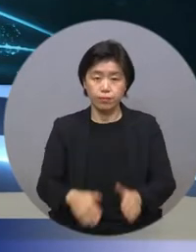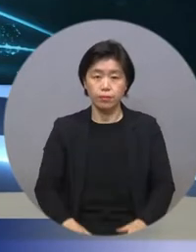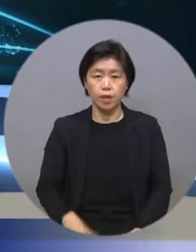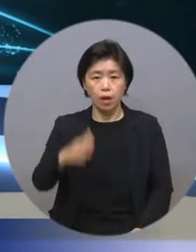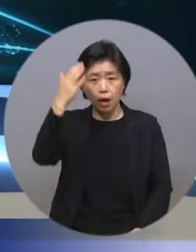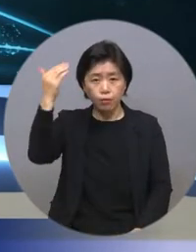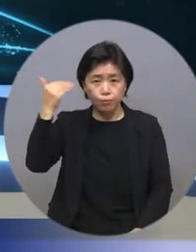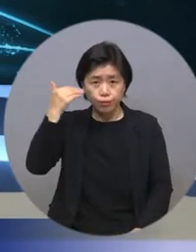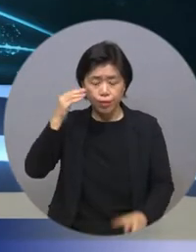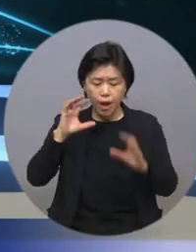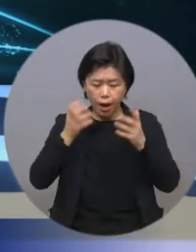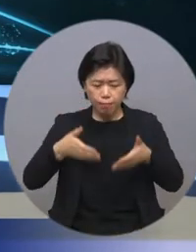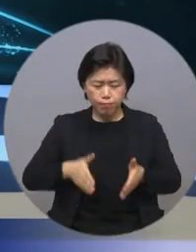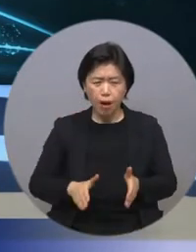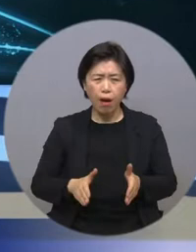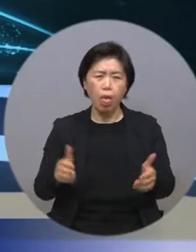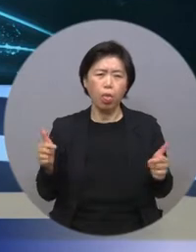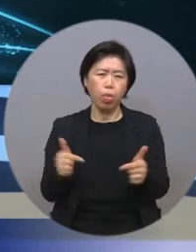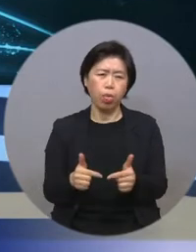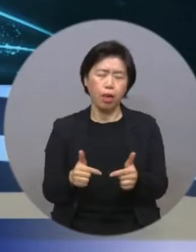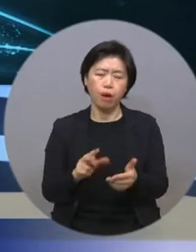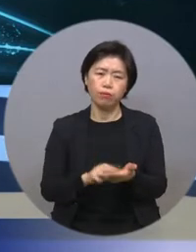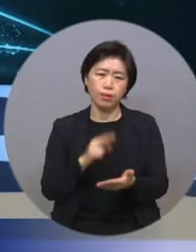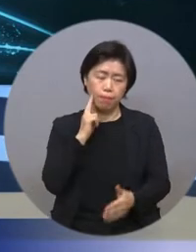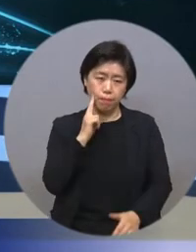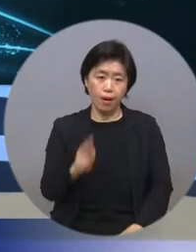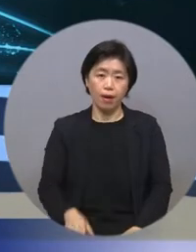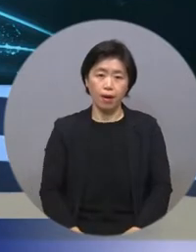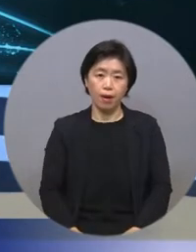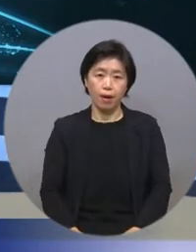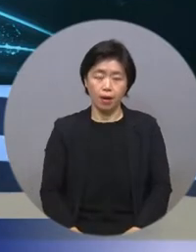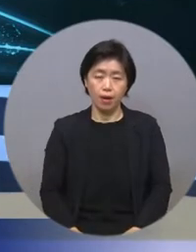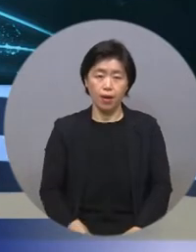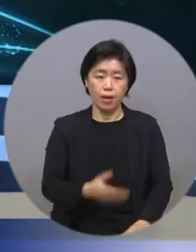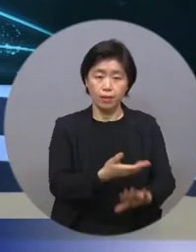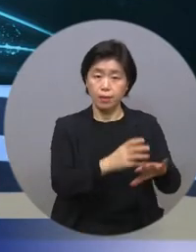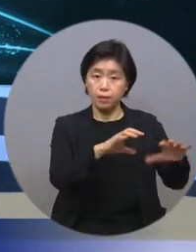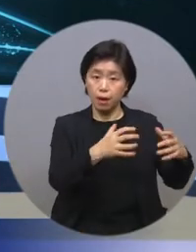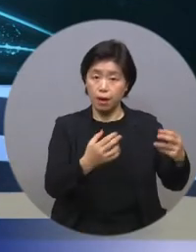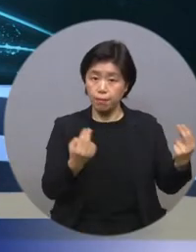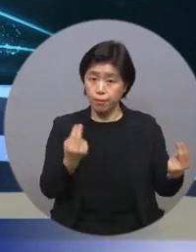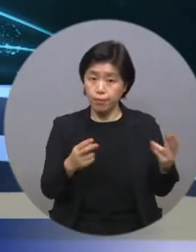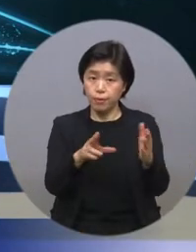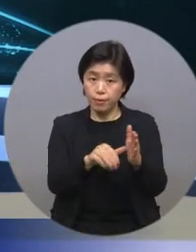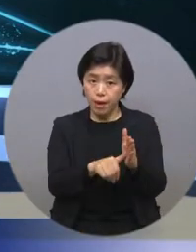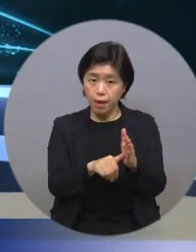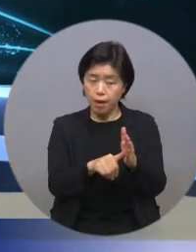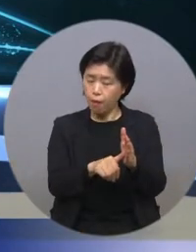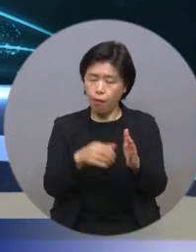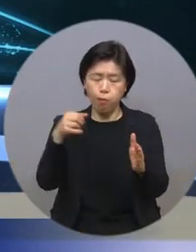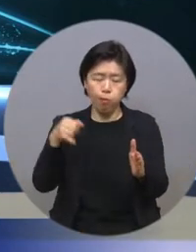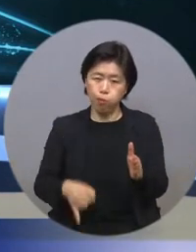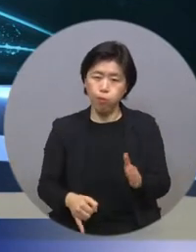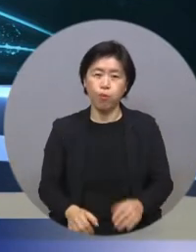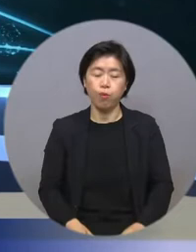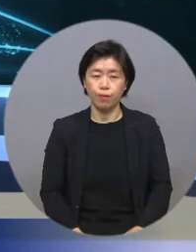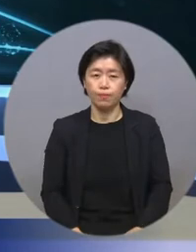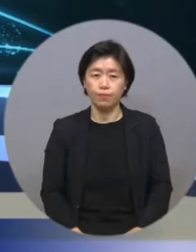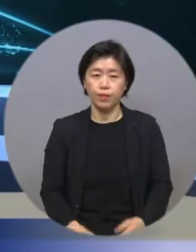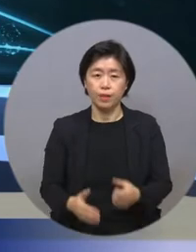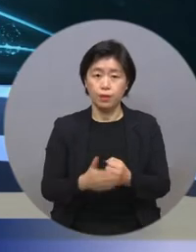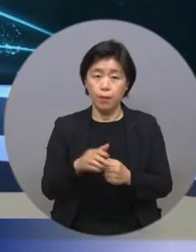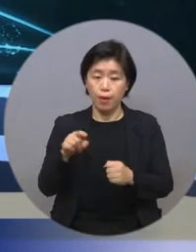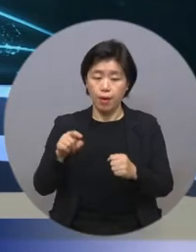문제는 굉장히 심각한 상황이죠. 이 대한민국의 출산율은 OECD를 넘어 전 세계 꼴찌 수준이기 때문에